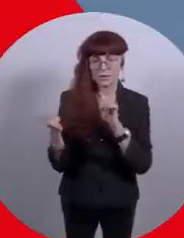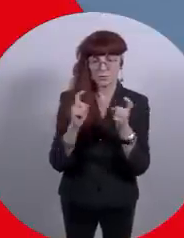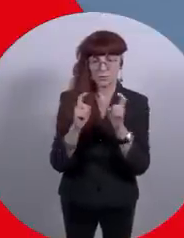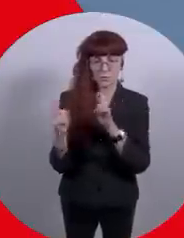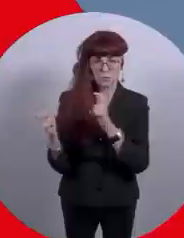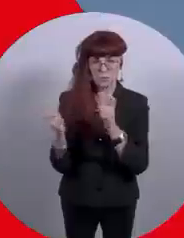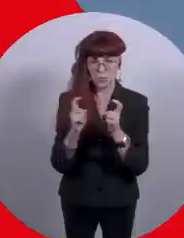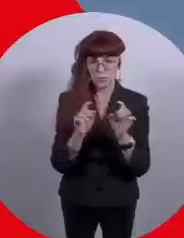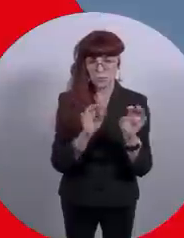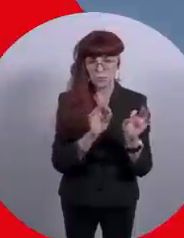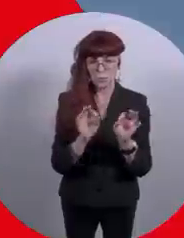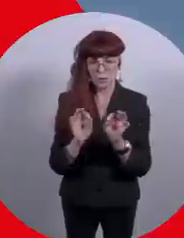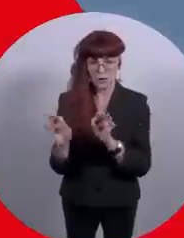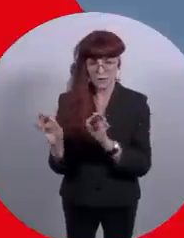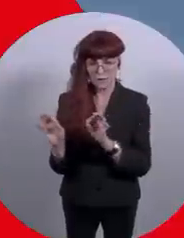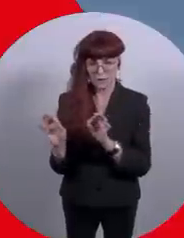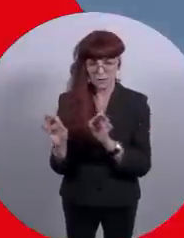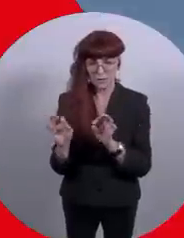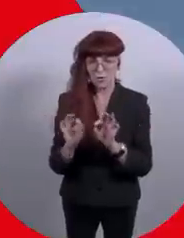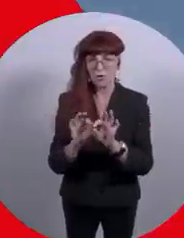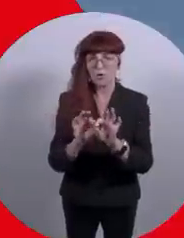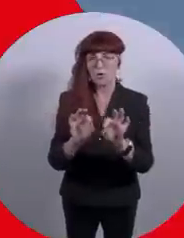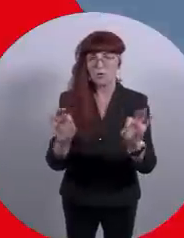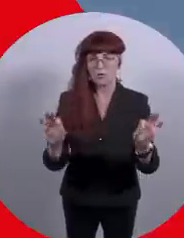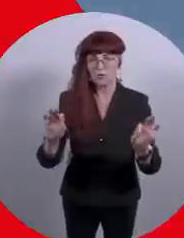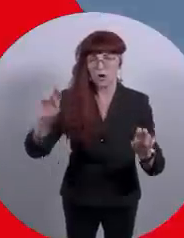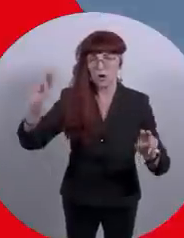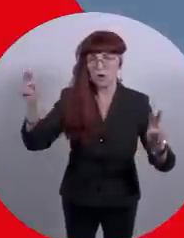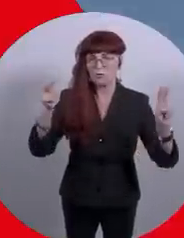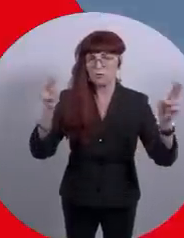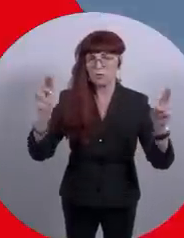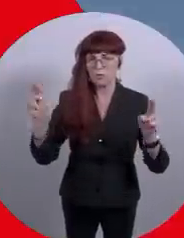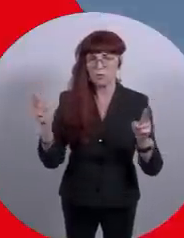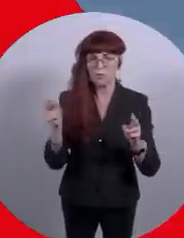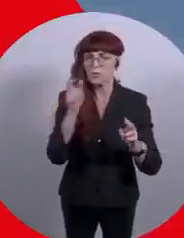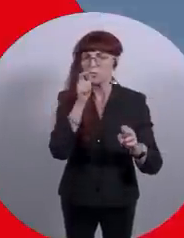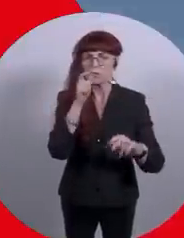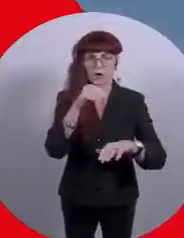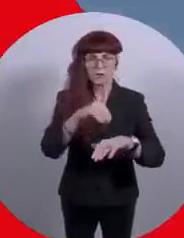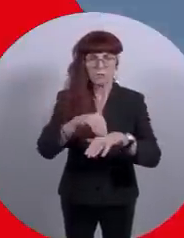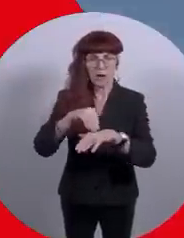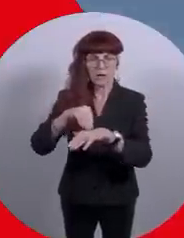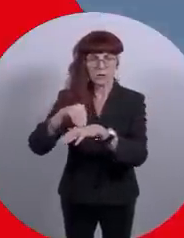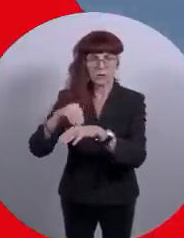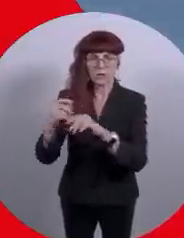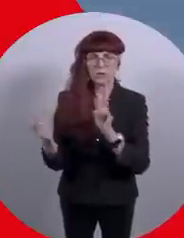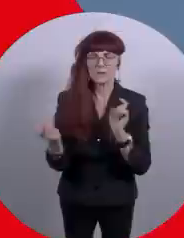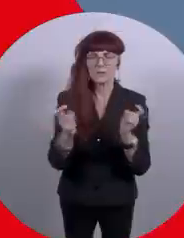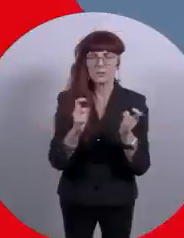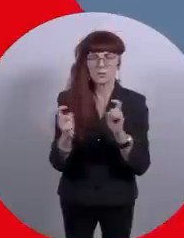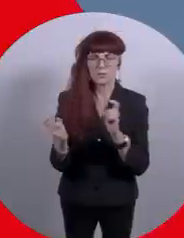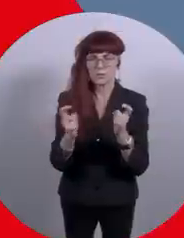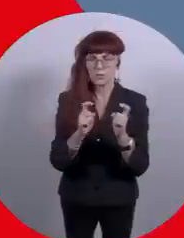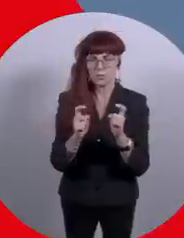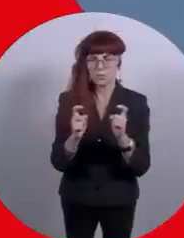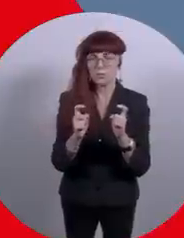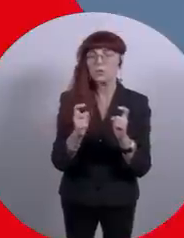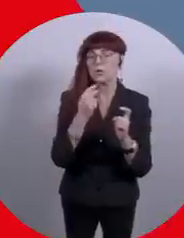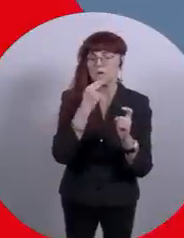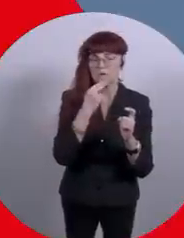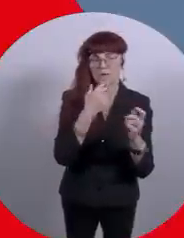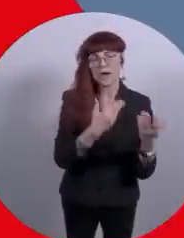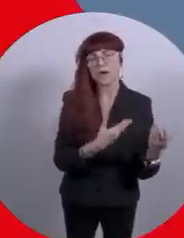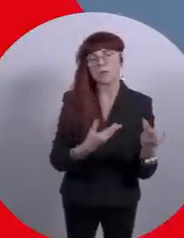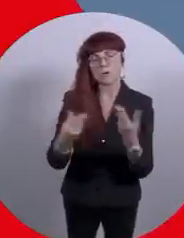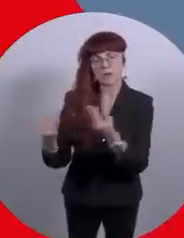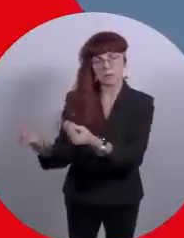für die Aufrufung der Wortmeldungen und die Diskussion an das tagespräsidium